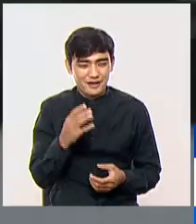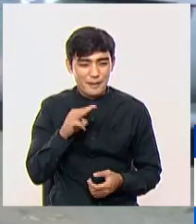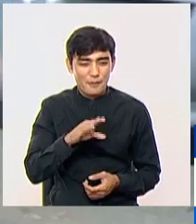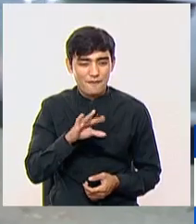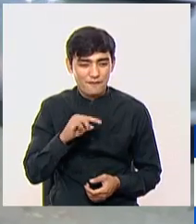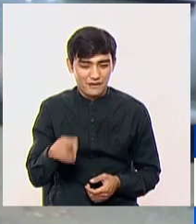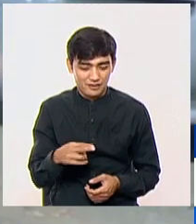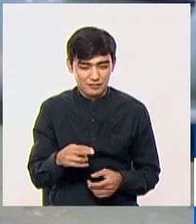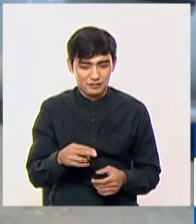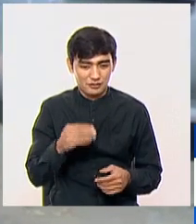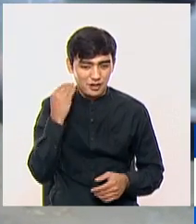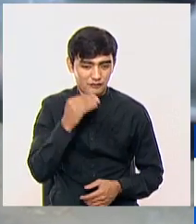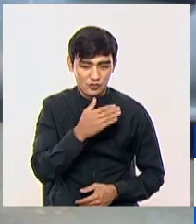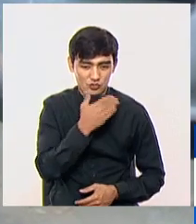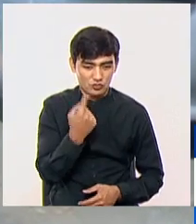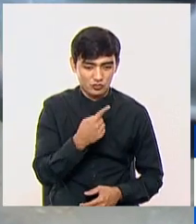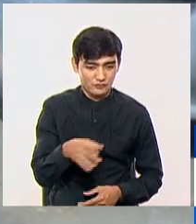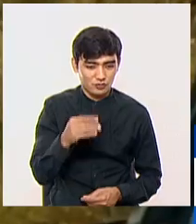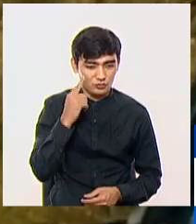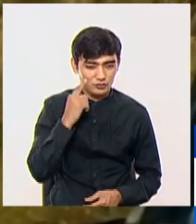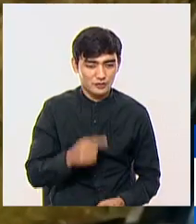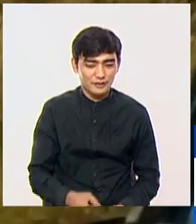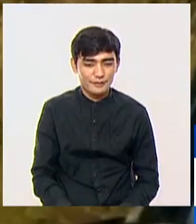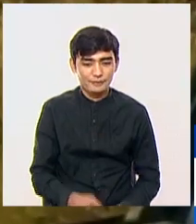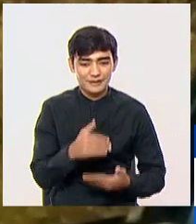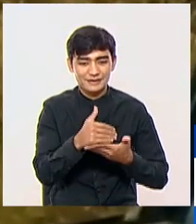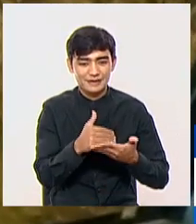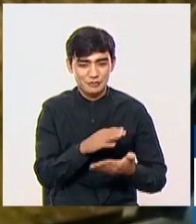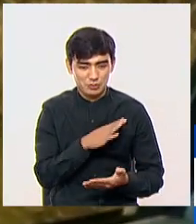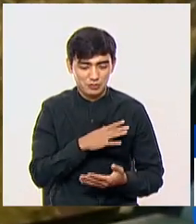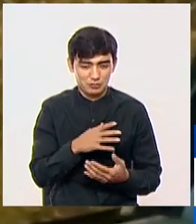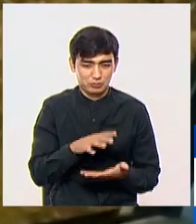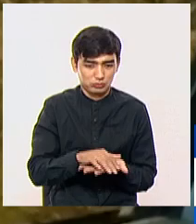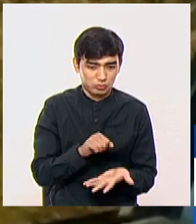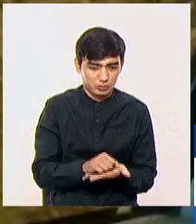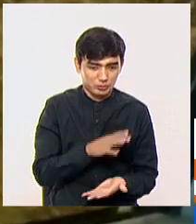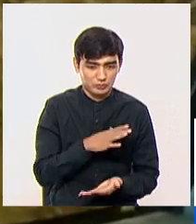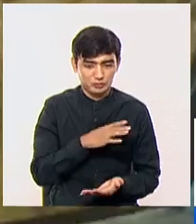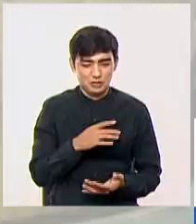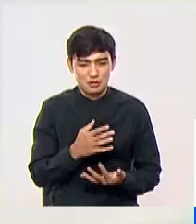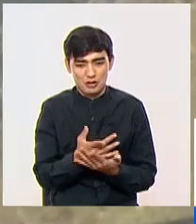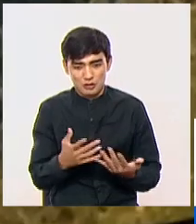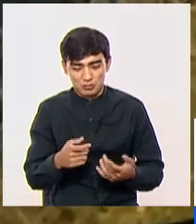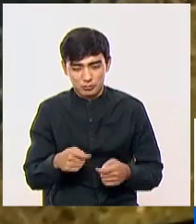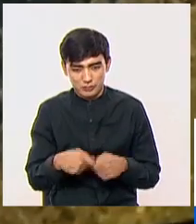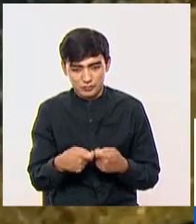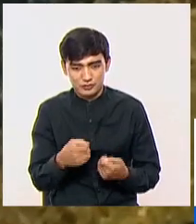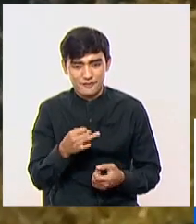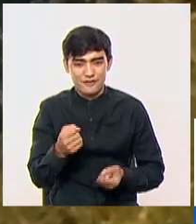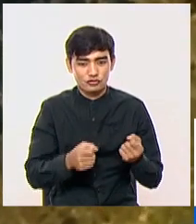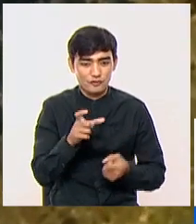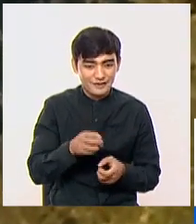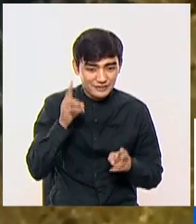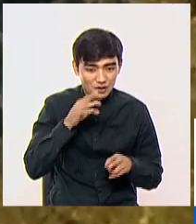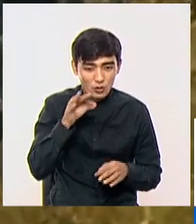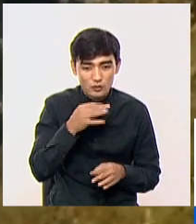идет, мягко говоря, некачественно, считают они. В системе постоянно какие-то сбои, какие-то переподключения. Водитель, который не знает